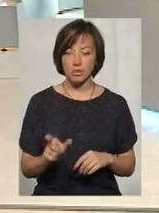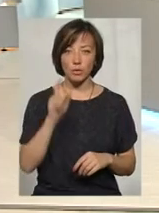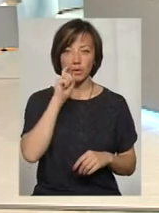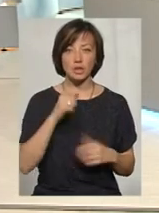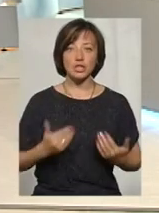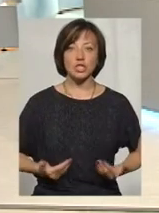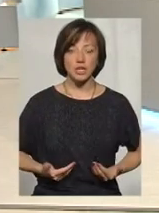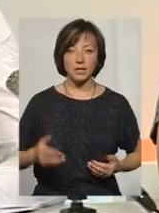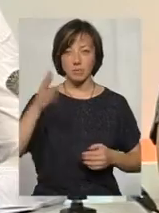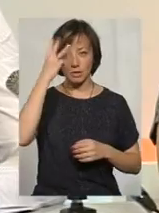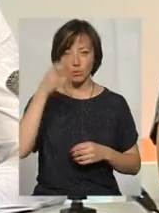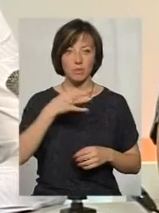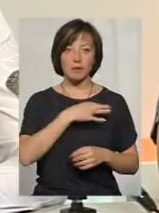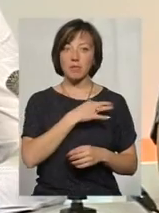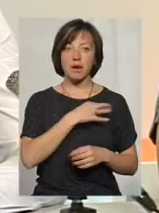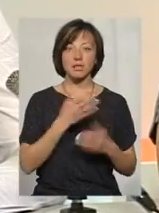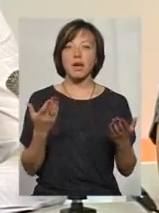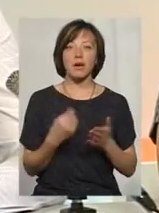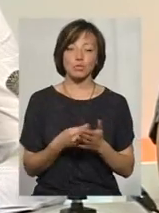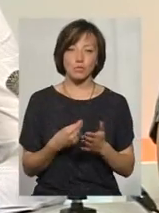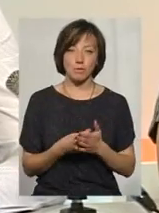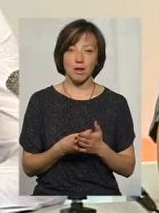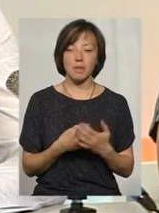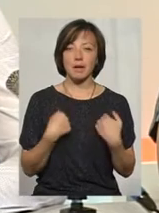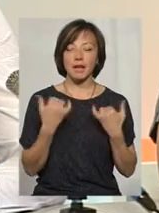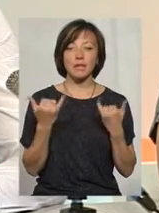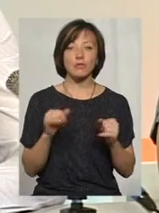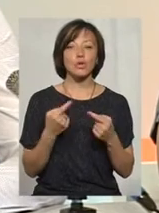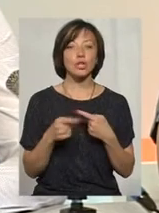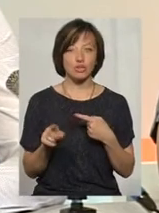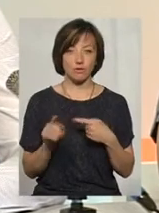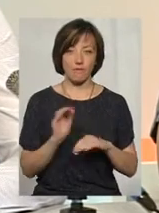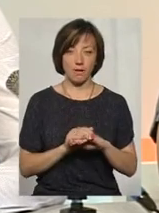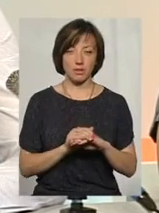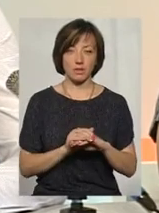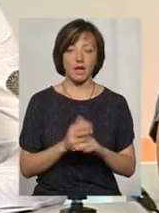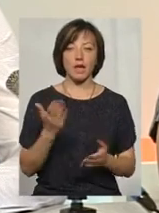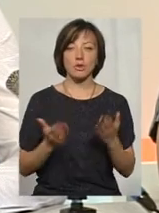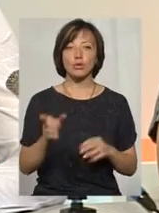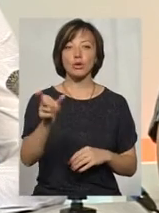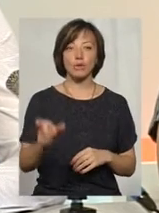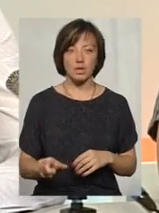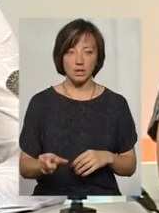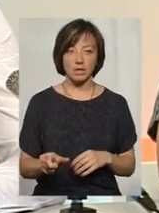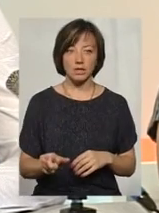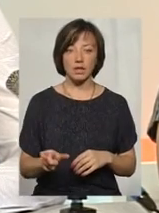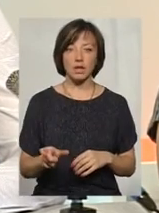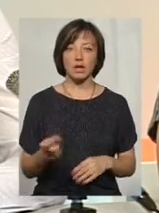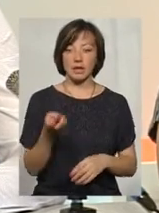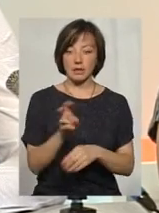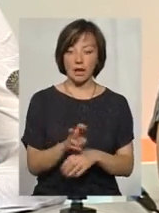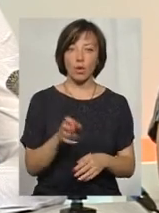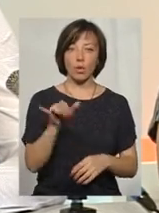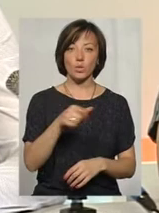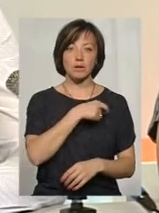України, жителю Хмельницької області, мені байдуже, яка там сума. Угу. Мене дивує інший факт. Якщо людина йде у депутати,